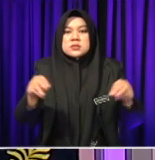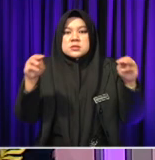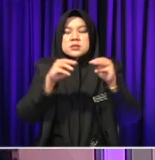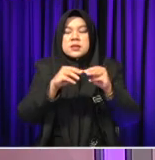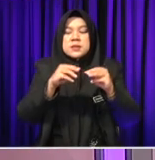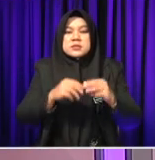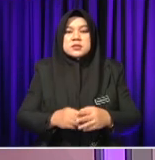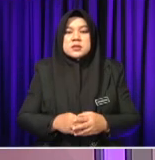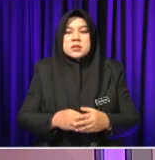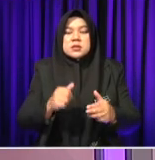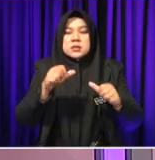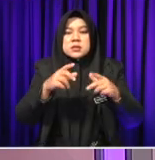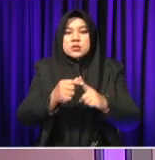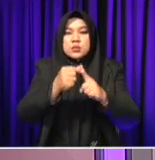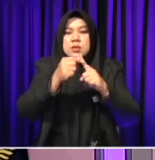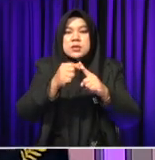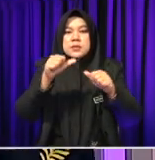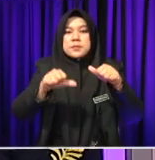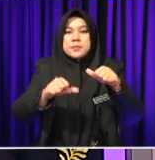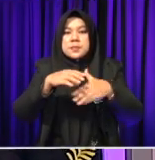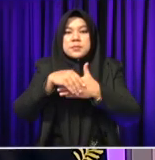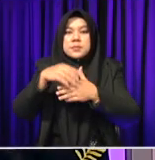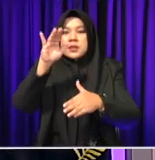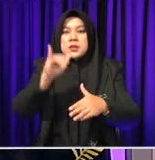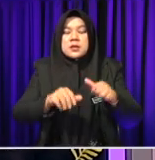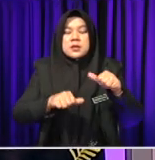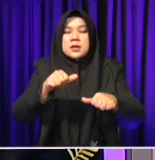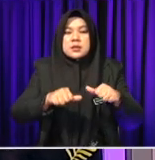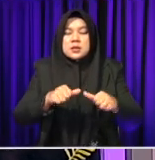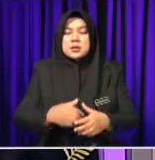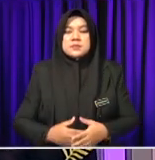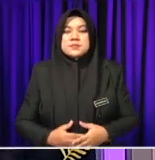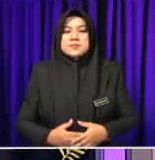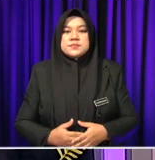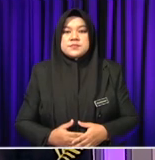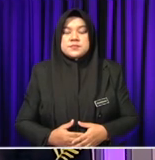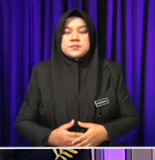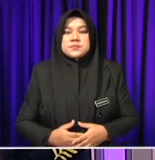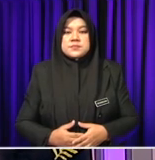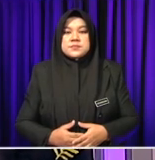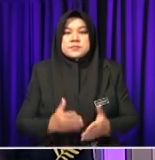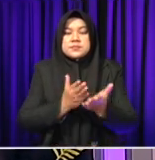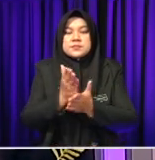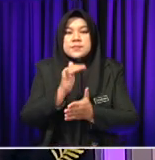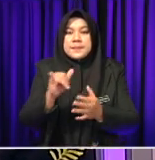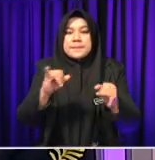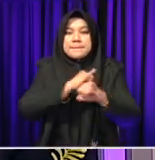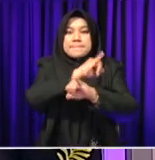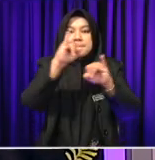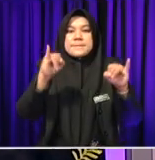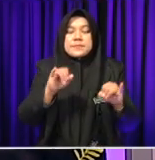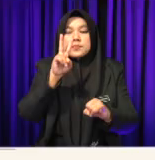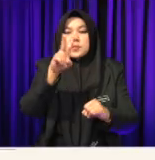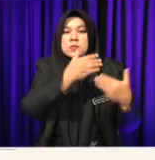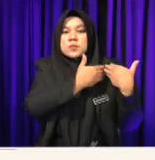kecuali pemimpin yang adil okey seterusnya Jelaskan dua tanggungjawab